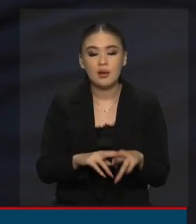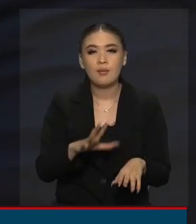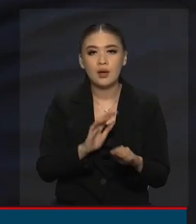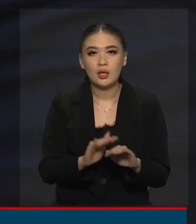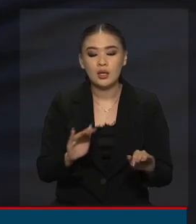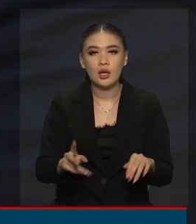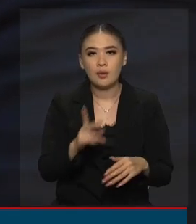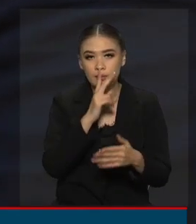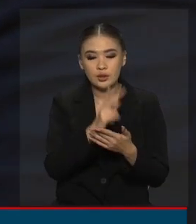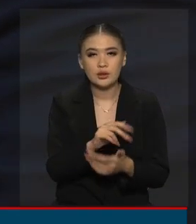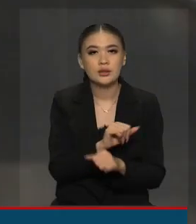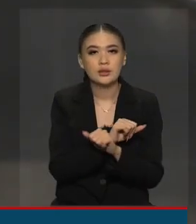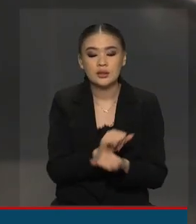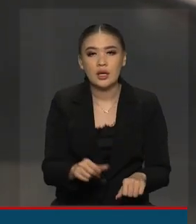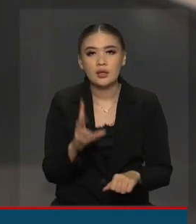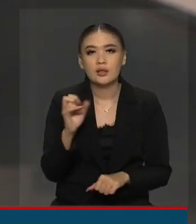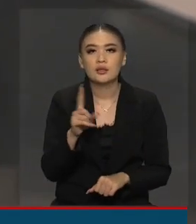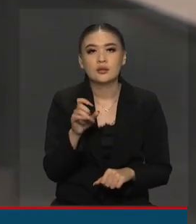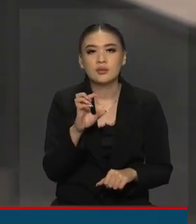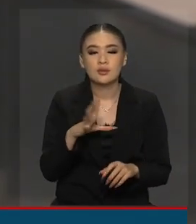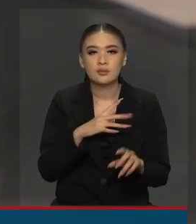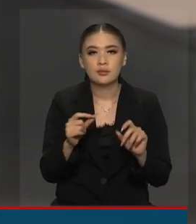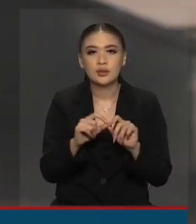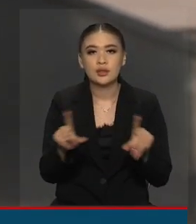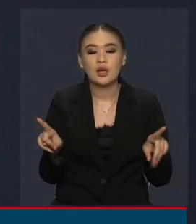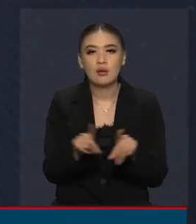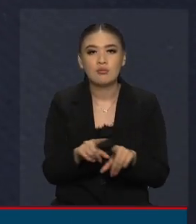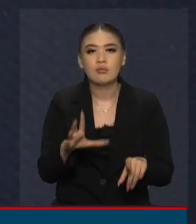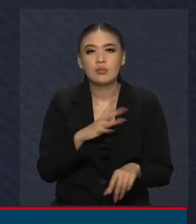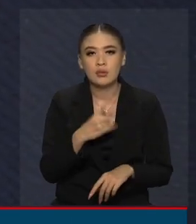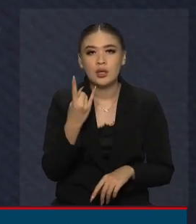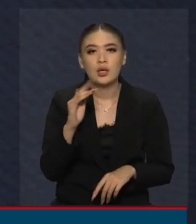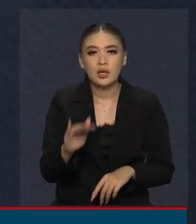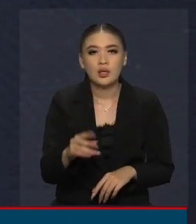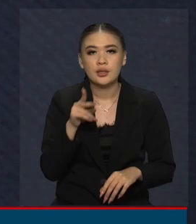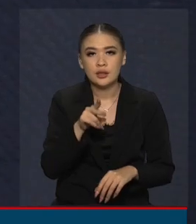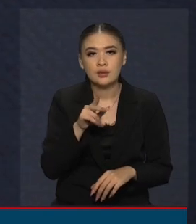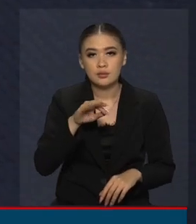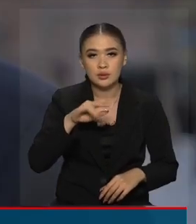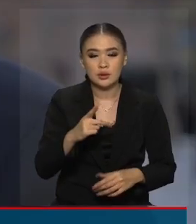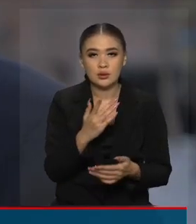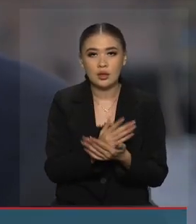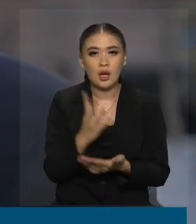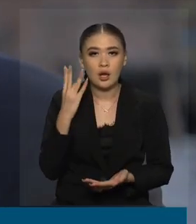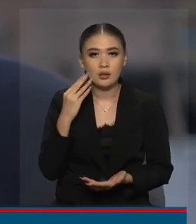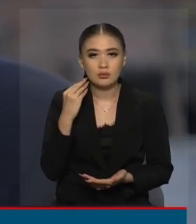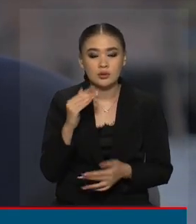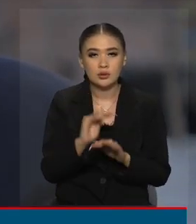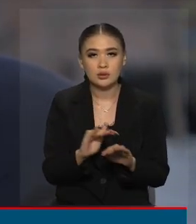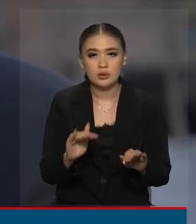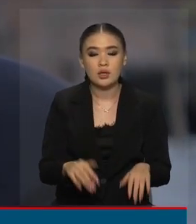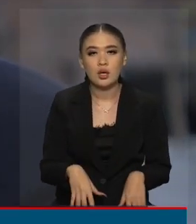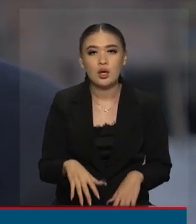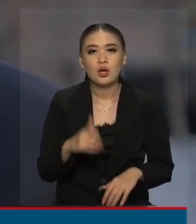Балаларды алалауға болмайды. Назарбаев сәткерлік мектептерінде бала басына 2000 теңгеден бөлінет дейді. Алматыда оқитын балалар